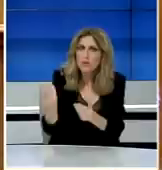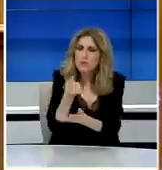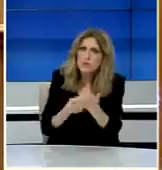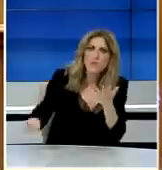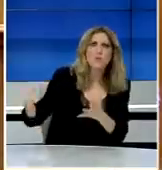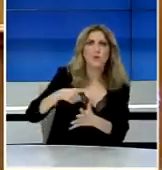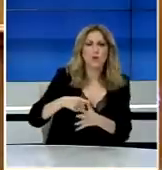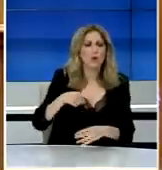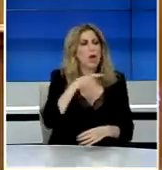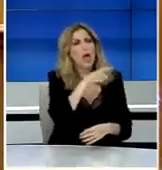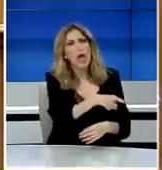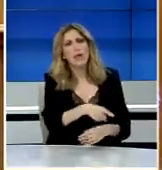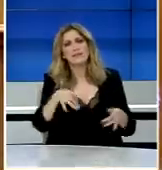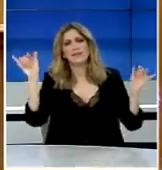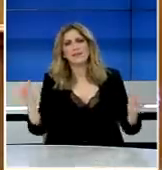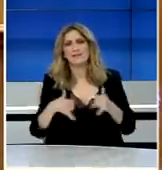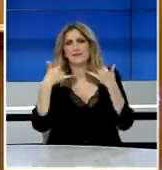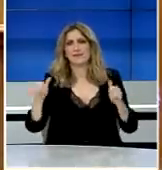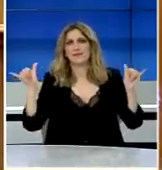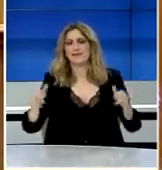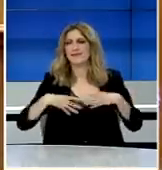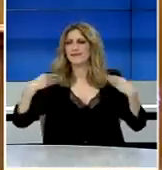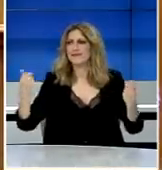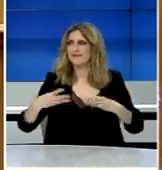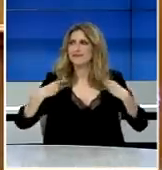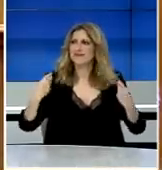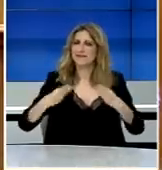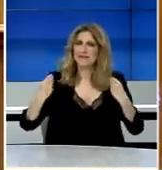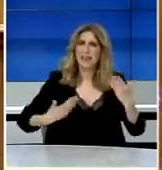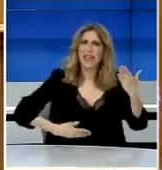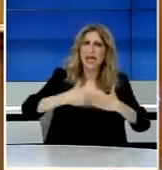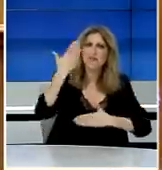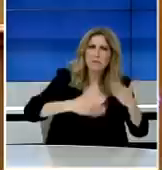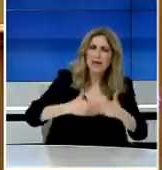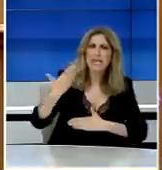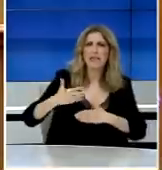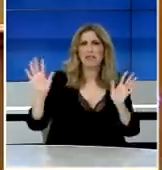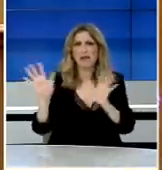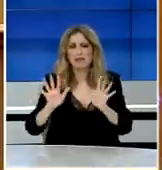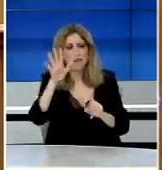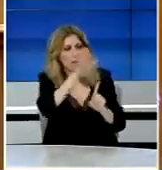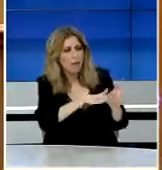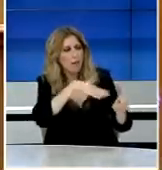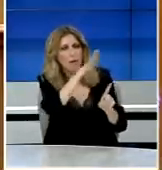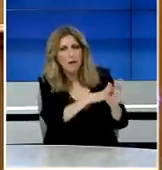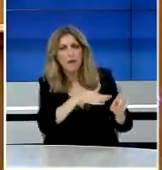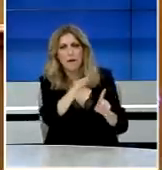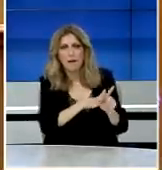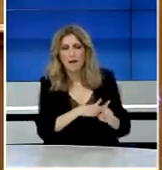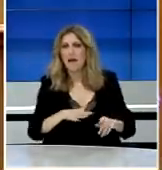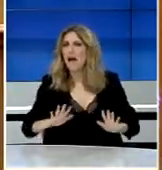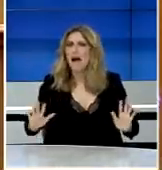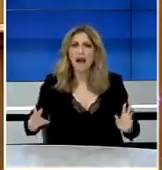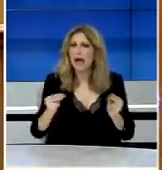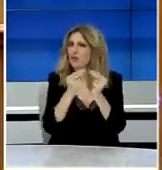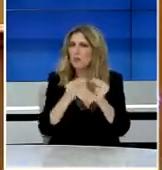με τα διάφορα site και εφημερίδες που σας λιβανίζουν, αλλά στην πράξη να δίνετε πολύ λίγα, πολύ αργά ή να ανεπαρκεί